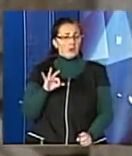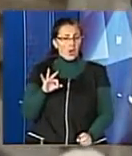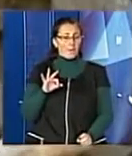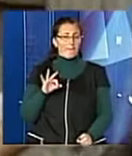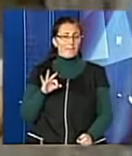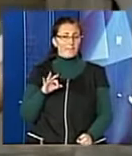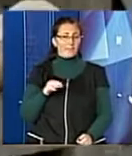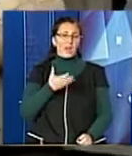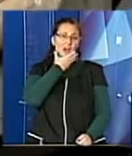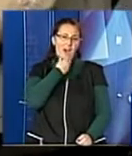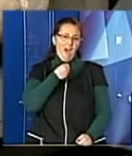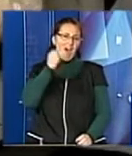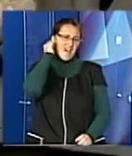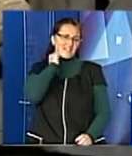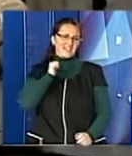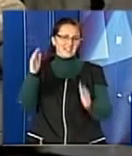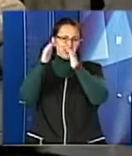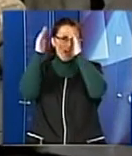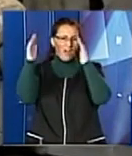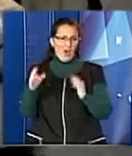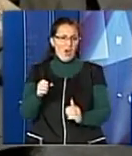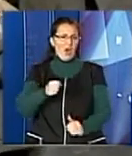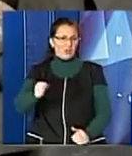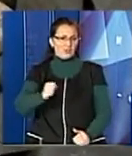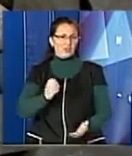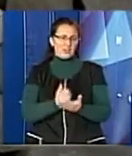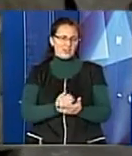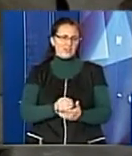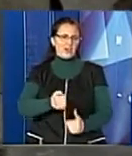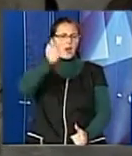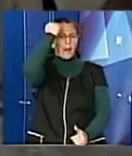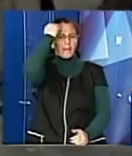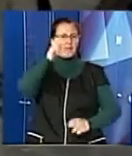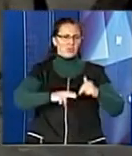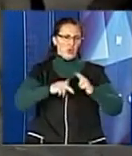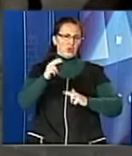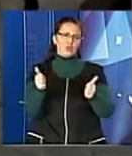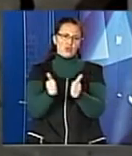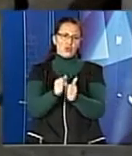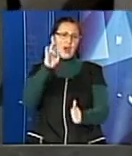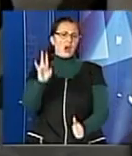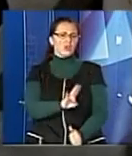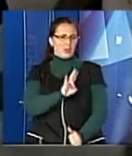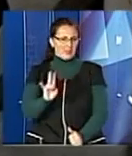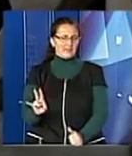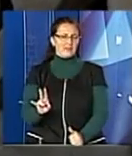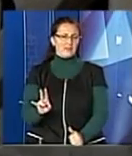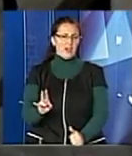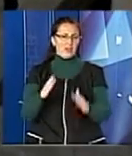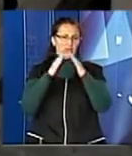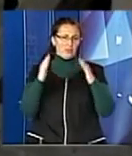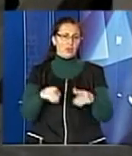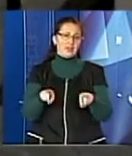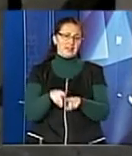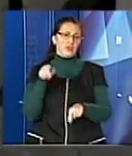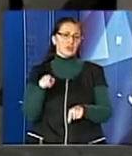Але гарна стара дзвіниця, яка теж є пам'яткою архітектури того ж ансамблю разом з церквою. Тому також її